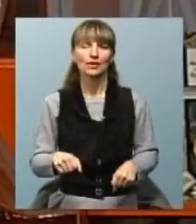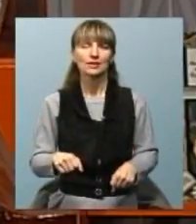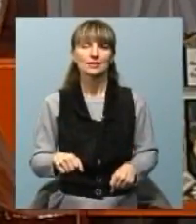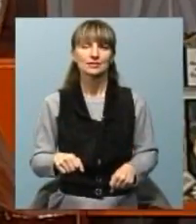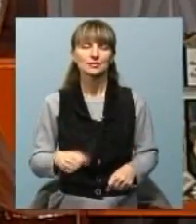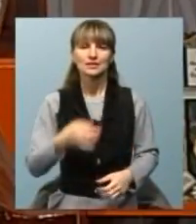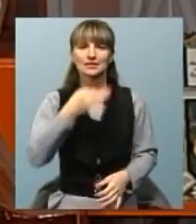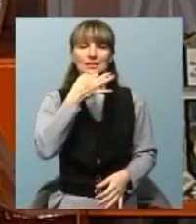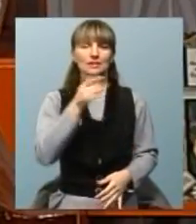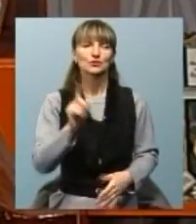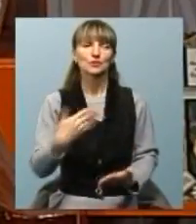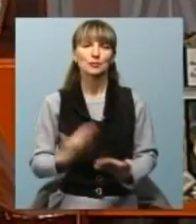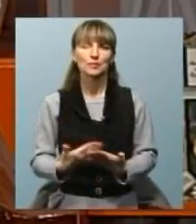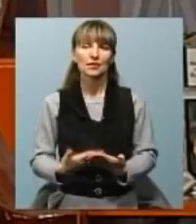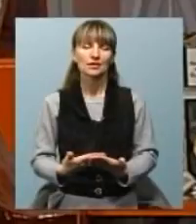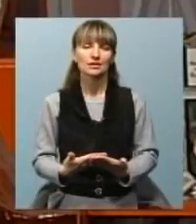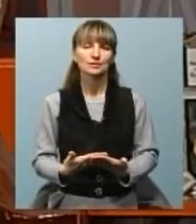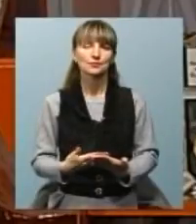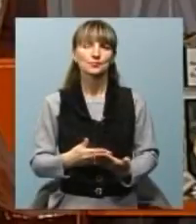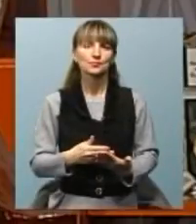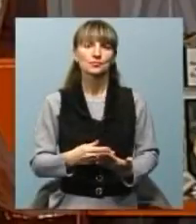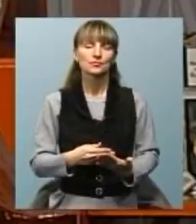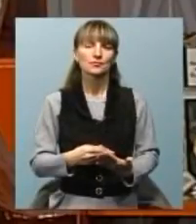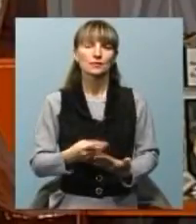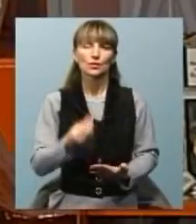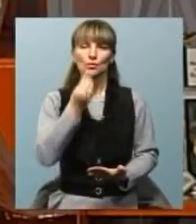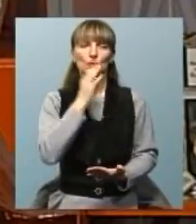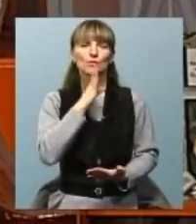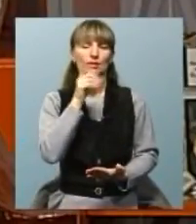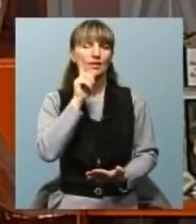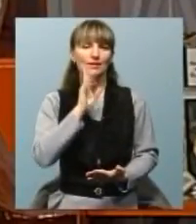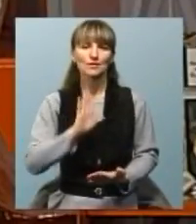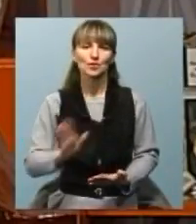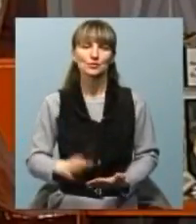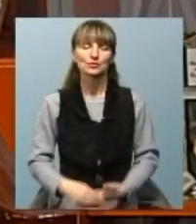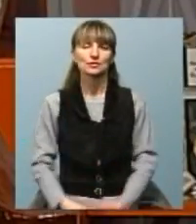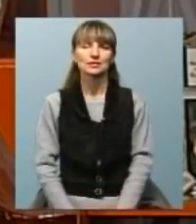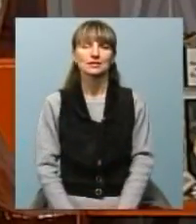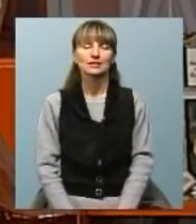міг сказати, що, наприклад, там завтрак несмачний, чи